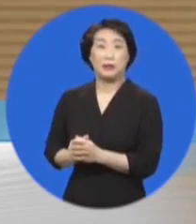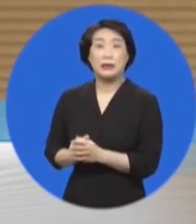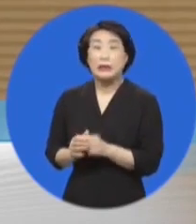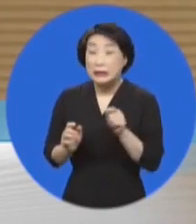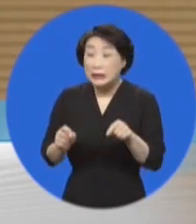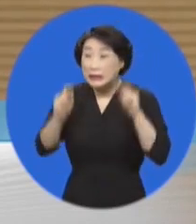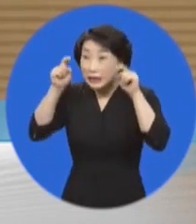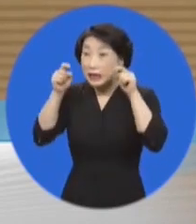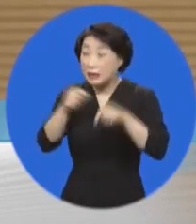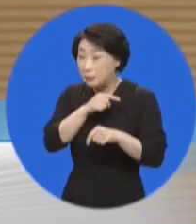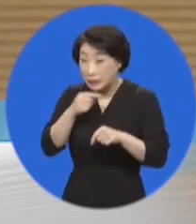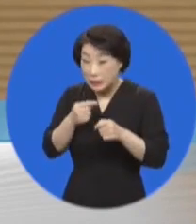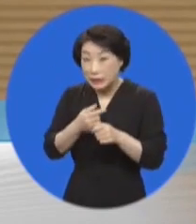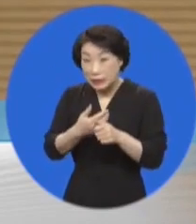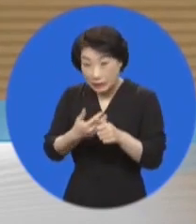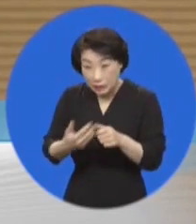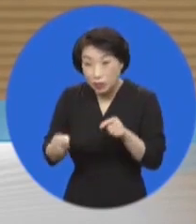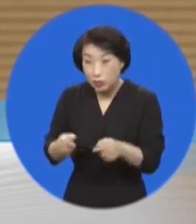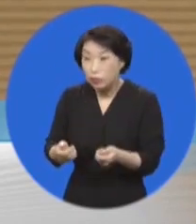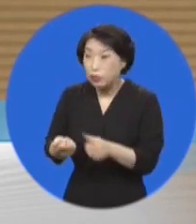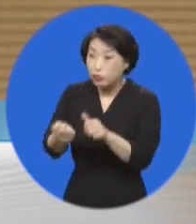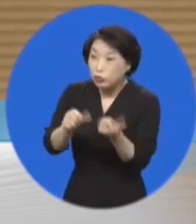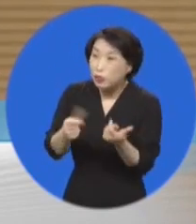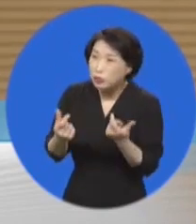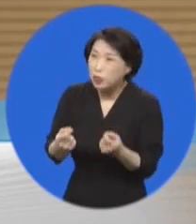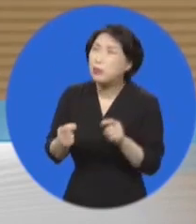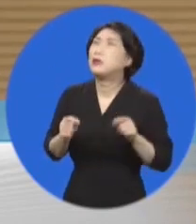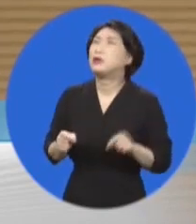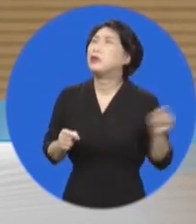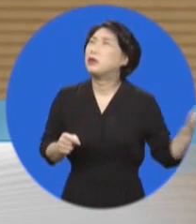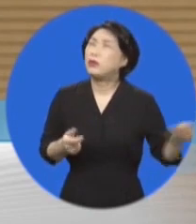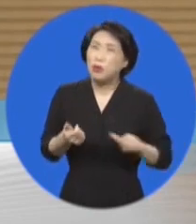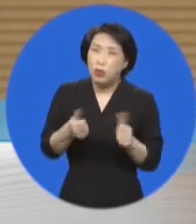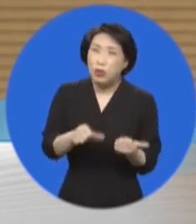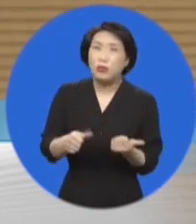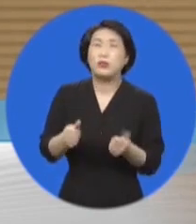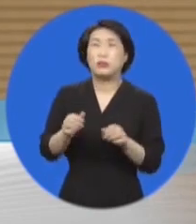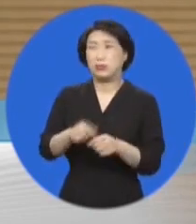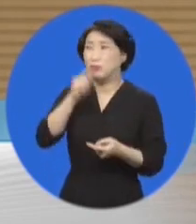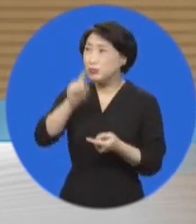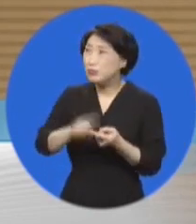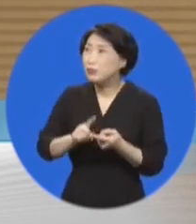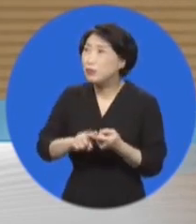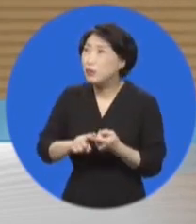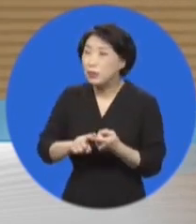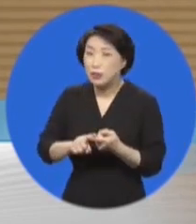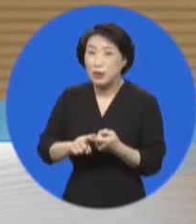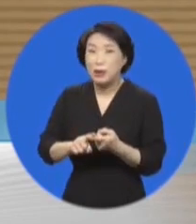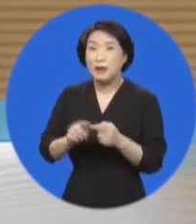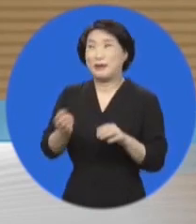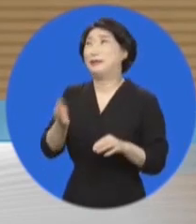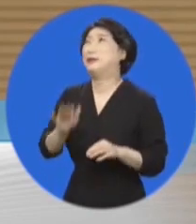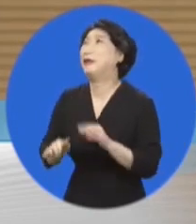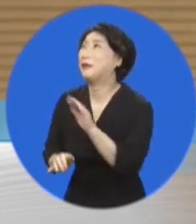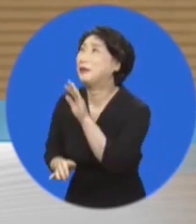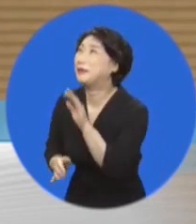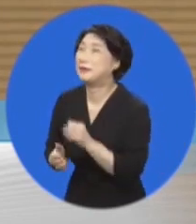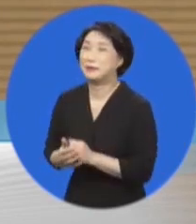이 양이 피 쏟아 죽듯이 꼭 죽어야 마땅해요.